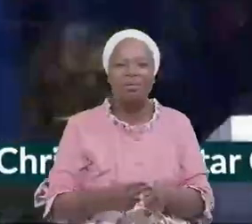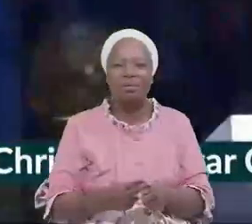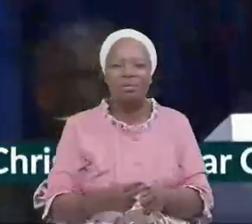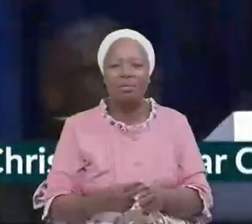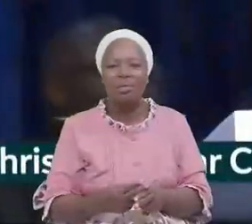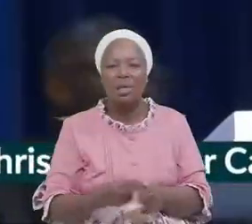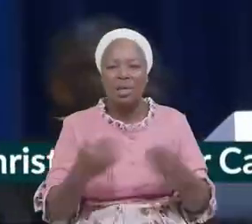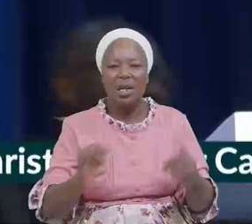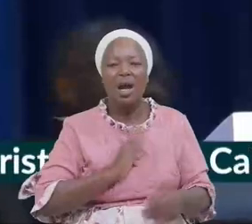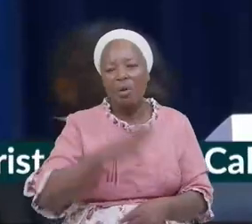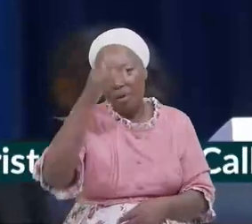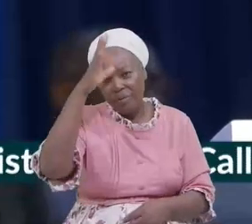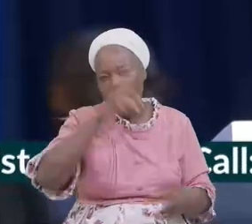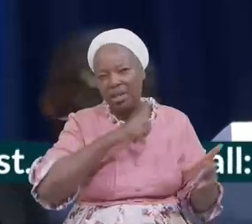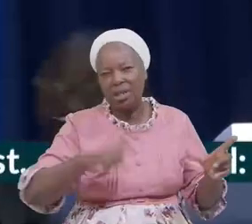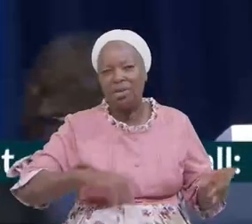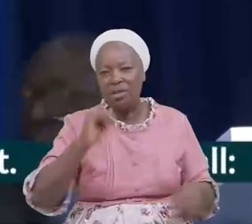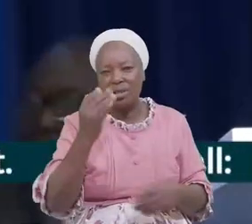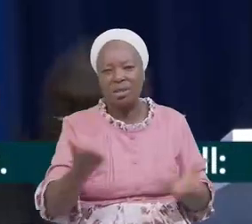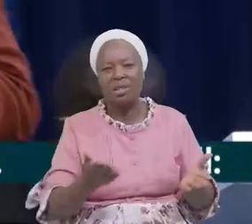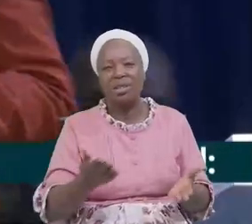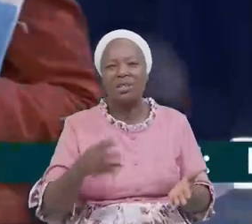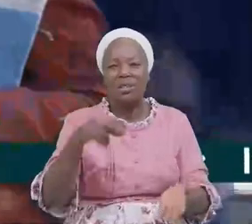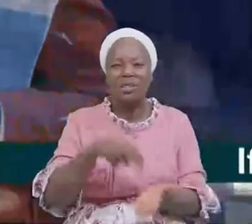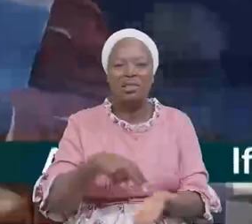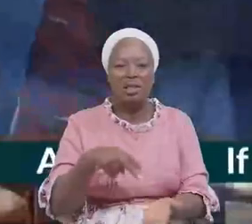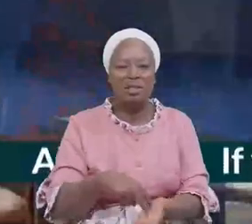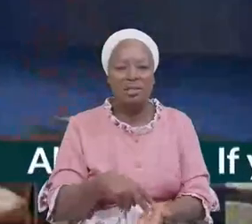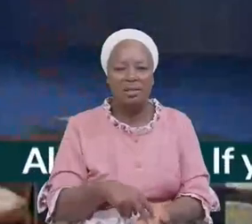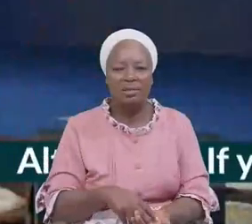Notre Père dans le Seigneur vient. Levons-nous et accueillons-le.